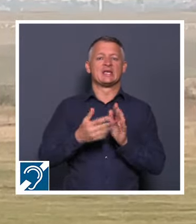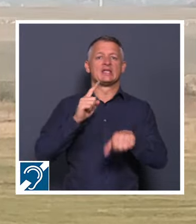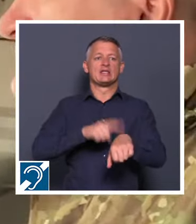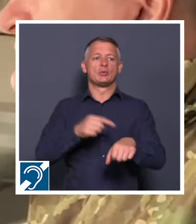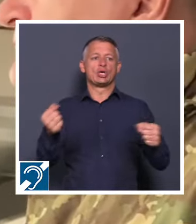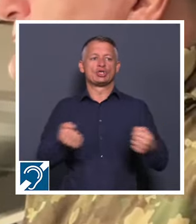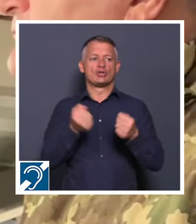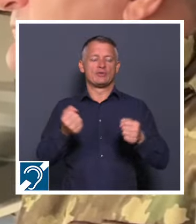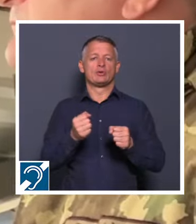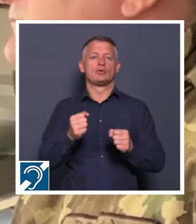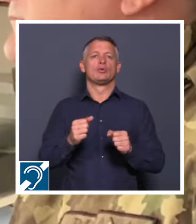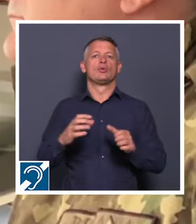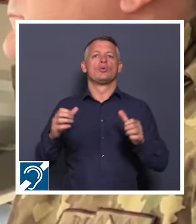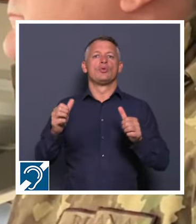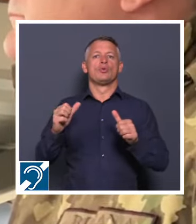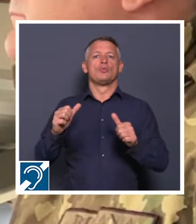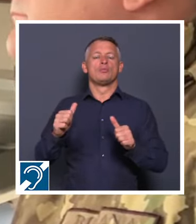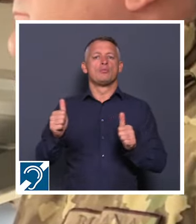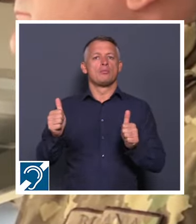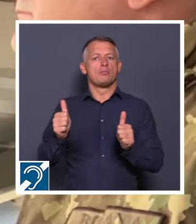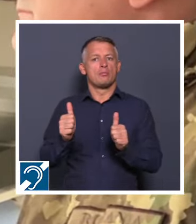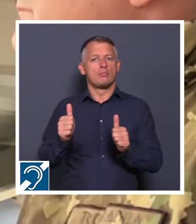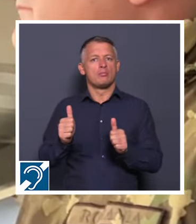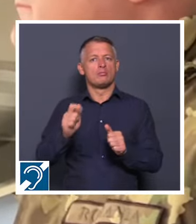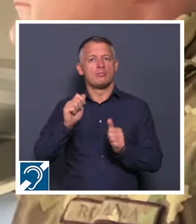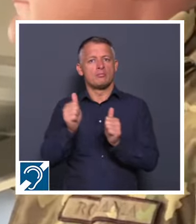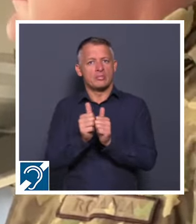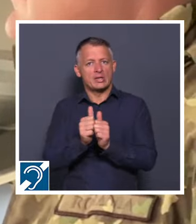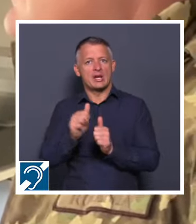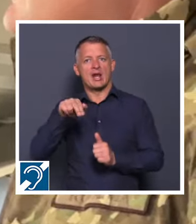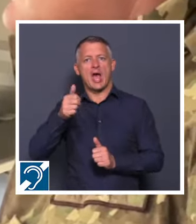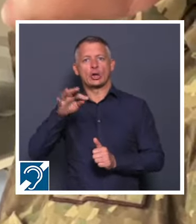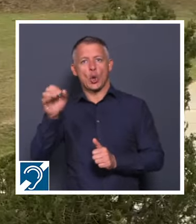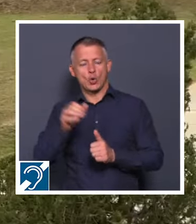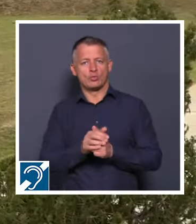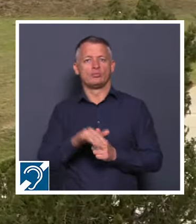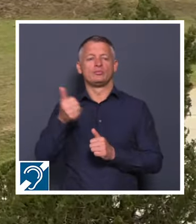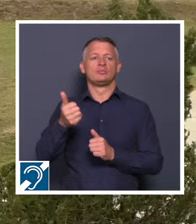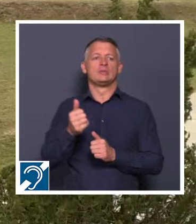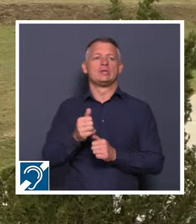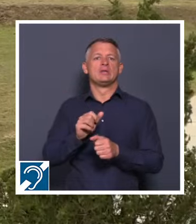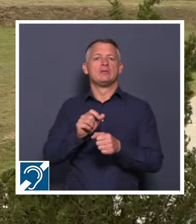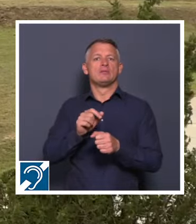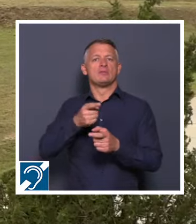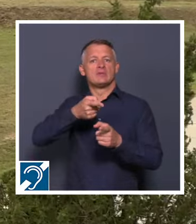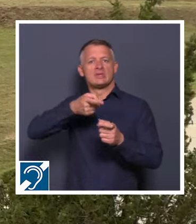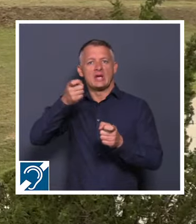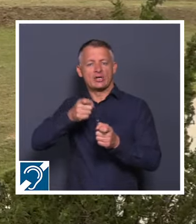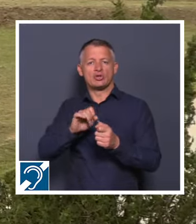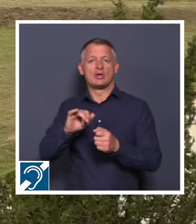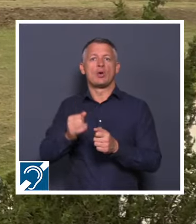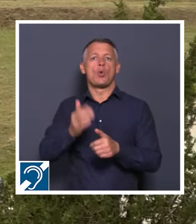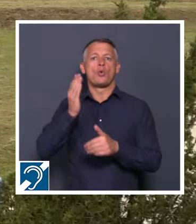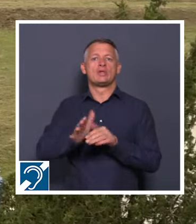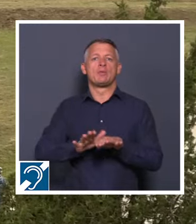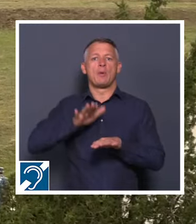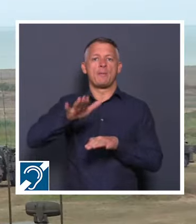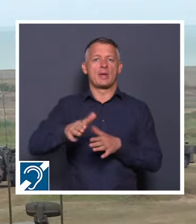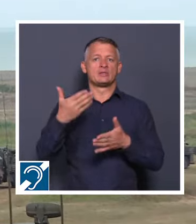unui exercițiu cu partenerii NATO în poligonul Capu Media. Tragerile cu muniție reală sunt ultimul pas pentru